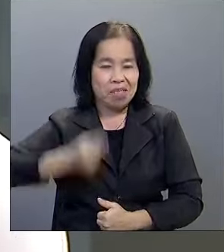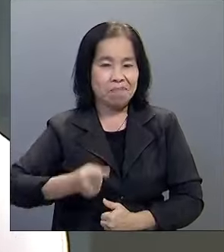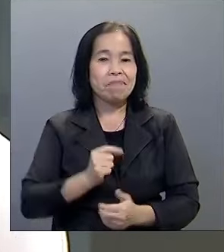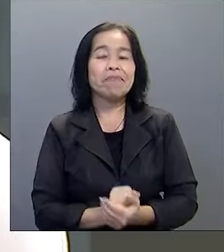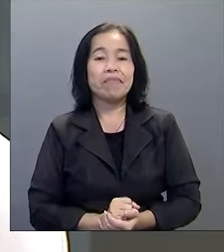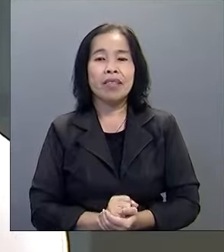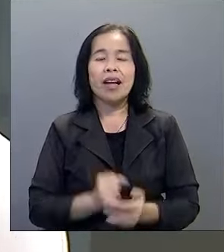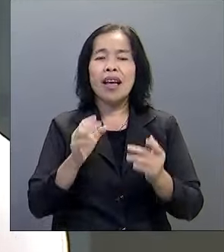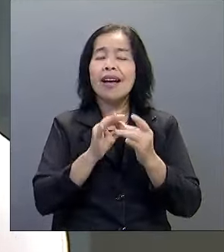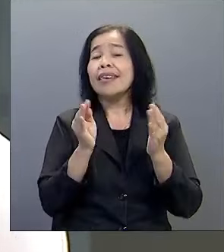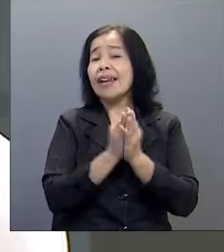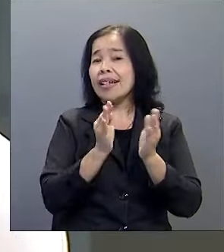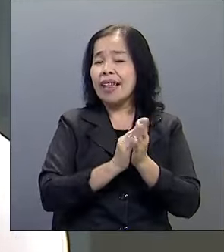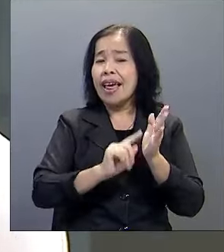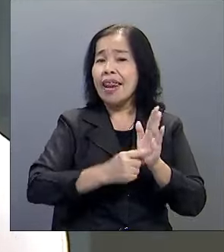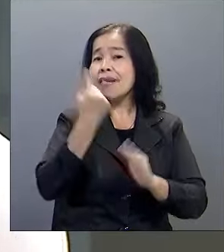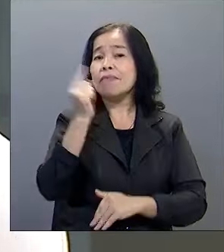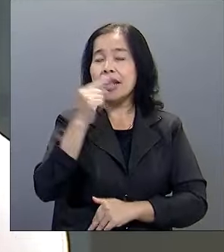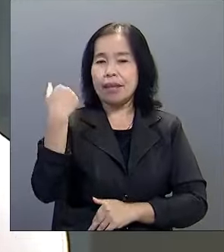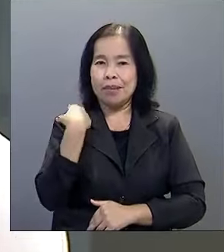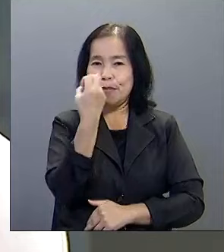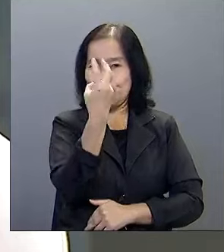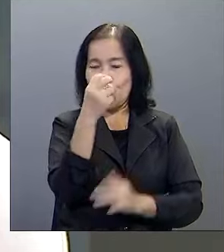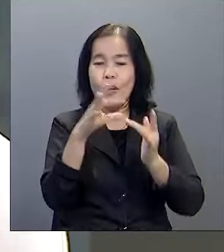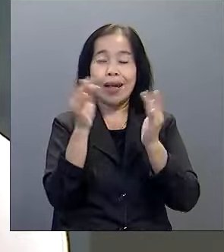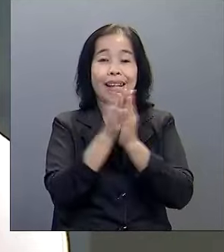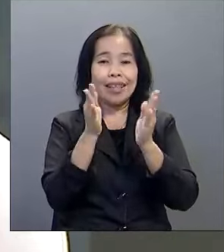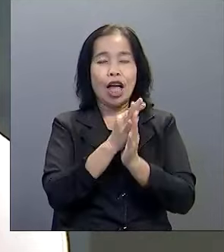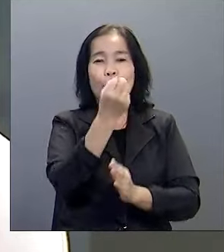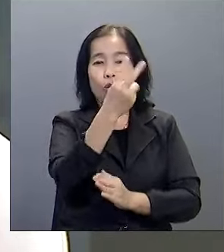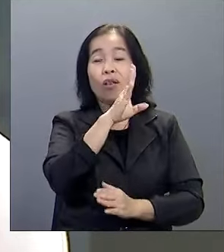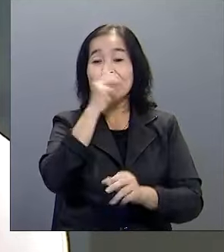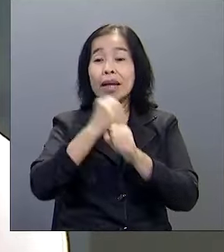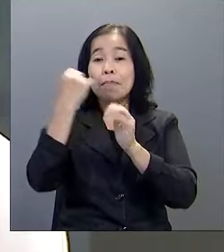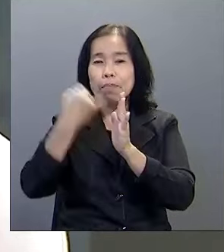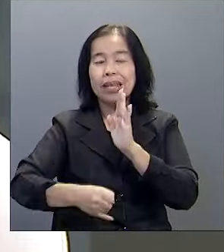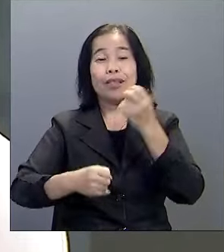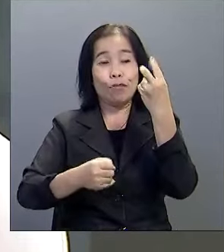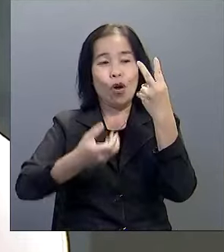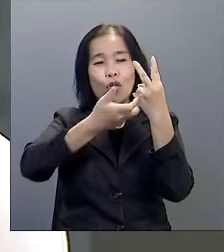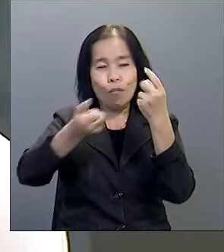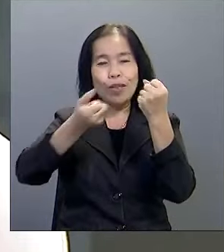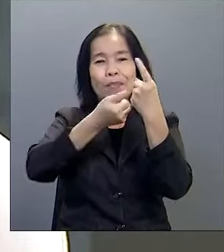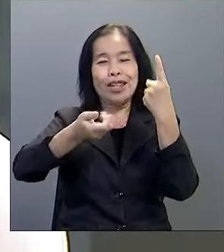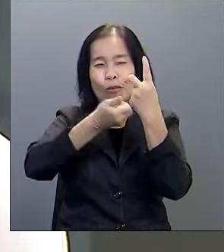คะแนนตงต้หลบค vibhiaทุกประเภทจะมี 12 คะแนนนะคะทำผดอะไรก็วา ไปโดนหากกไปเรอยๆนะคะ